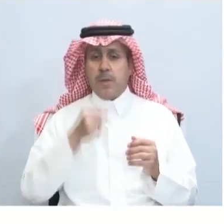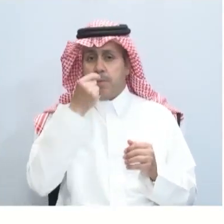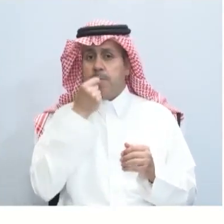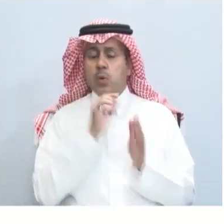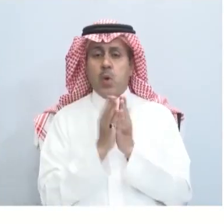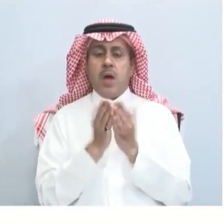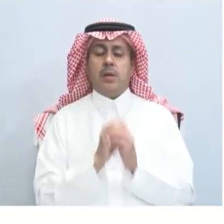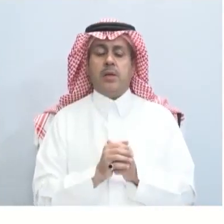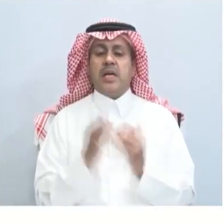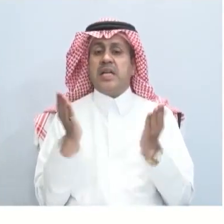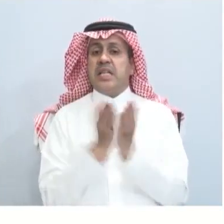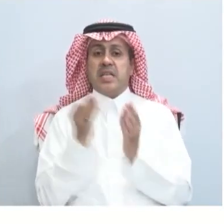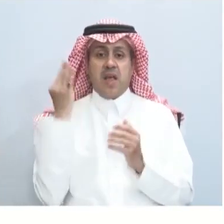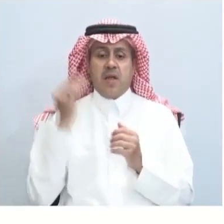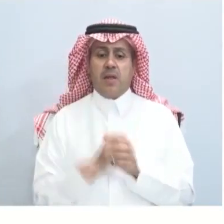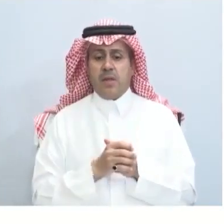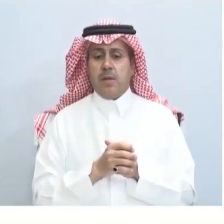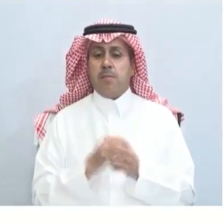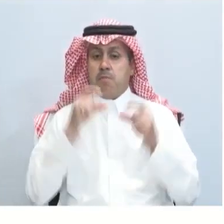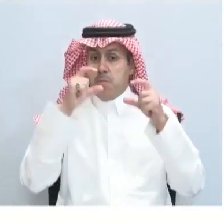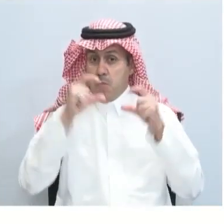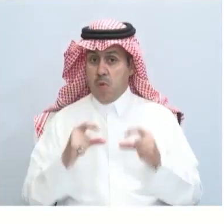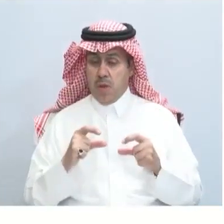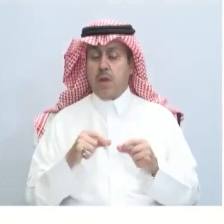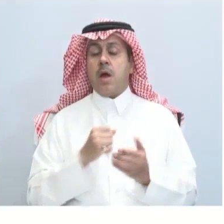الدرس الثالث من مواضيع